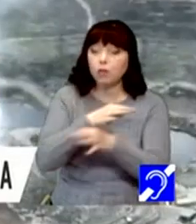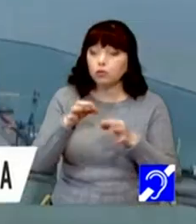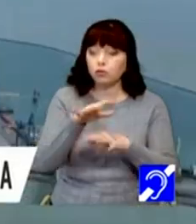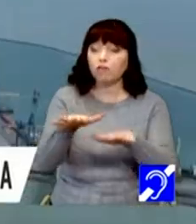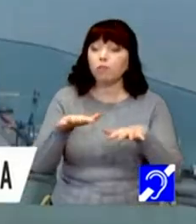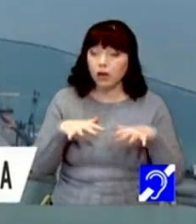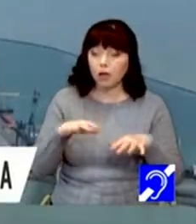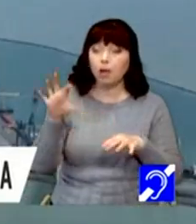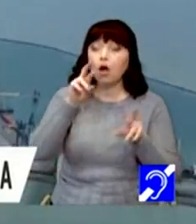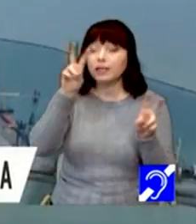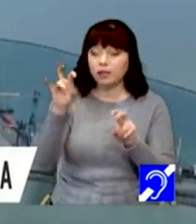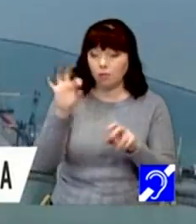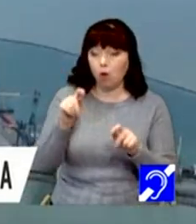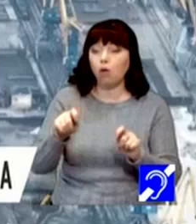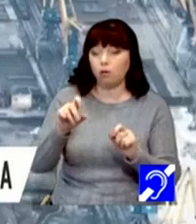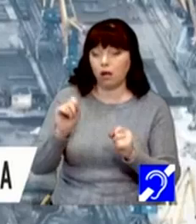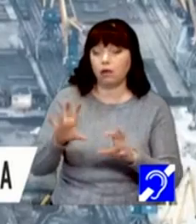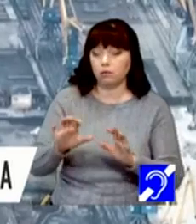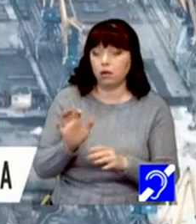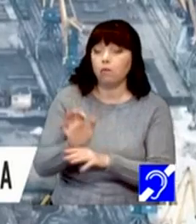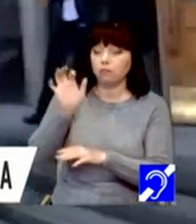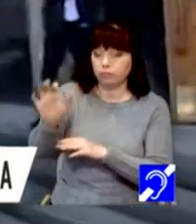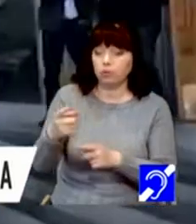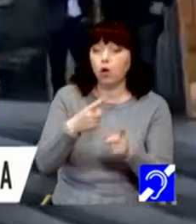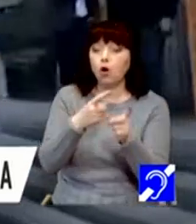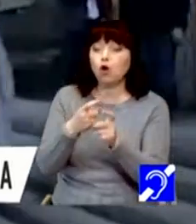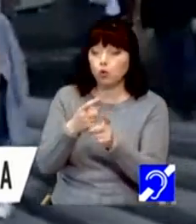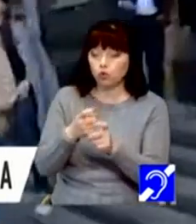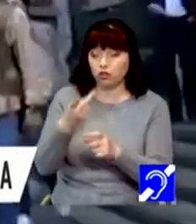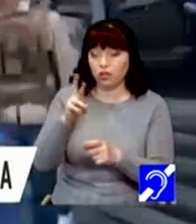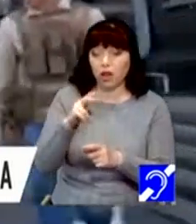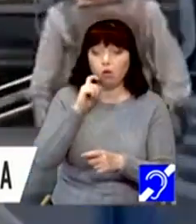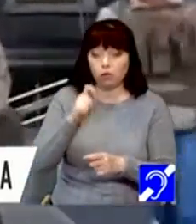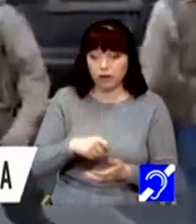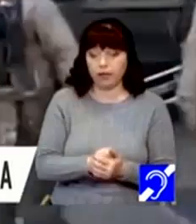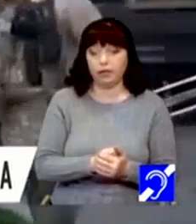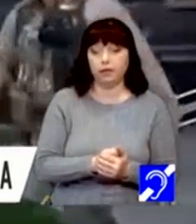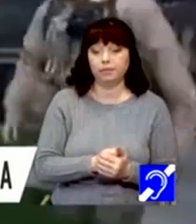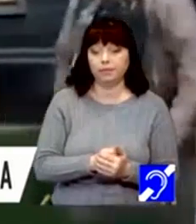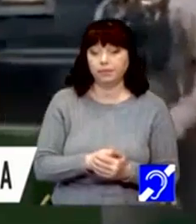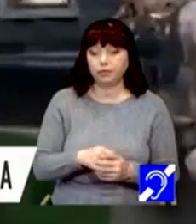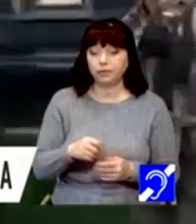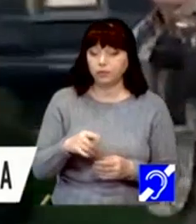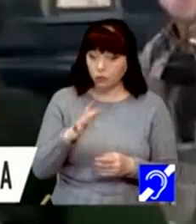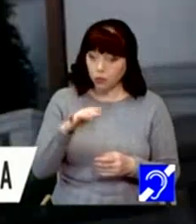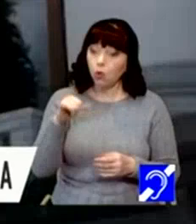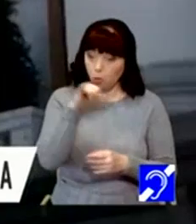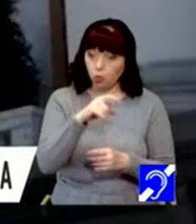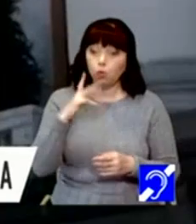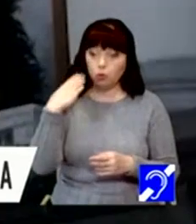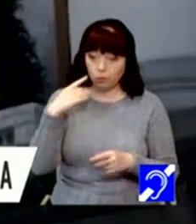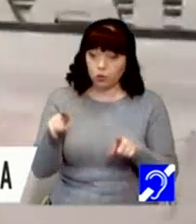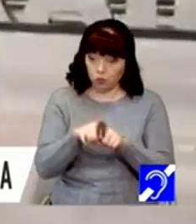arme în Ucraina este o schimbare de poziție A Bulgariei de abuz de ultimă oră al premierului bulgar va exista și în